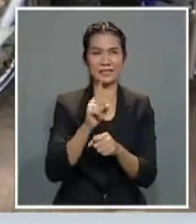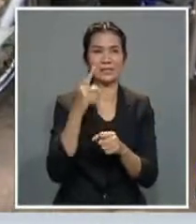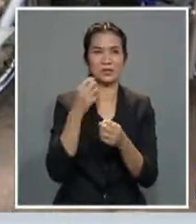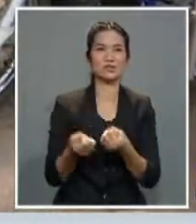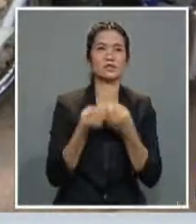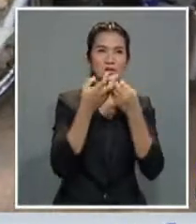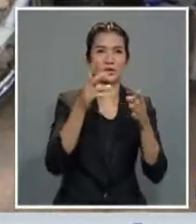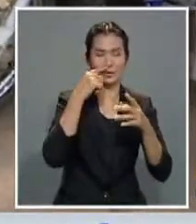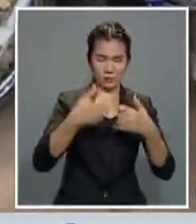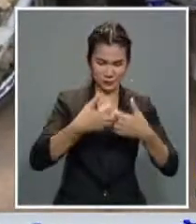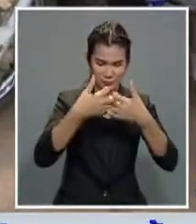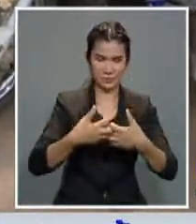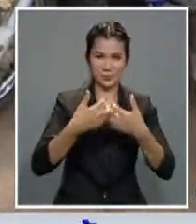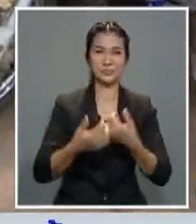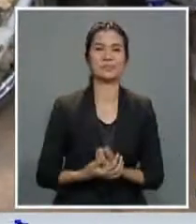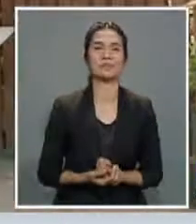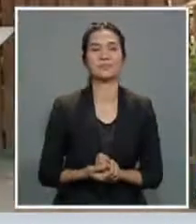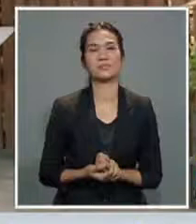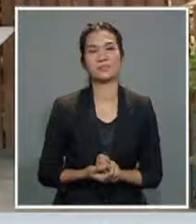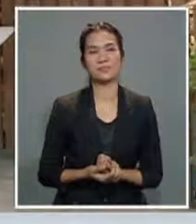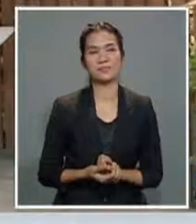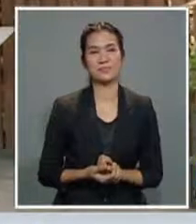ส่งแล้วก็ดูโรงงานของเราเลย